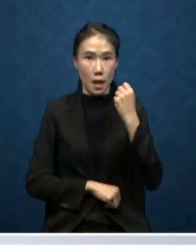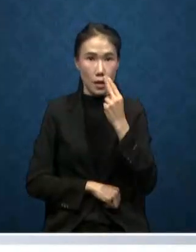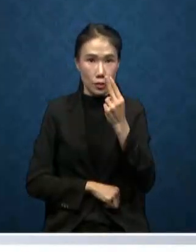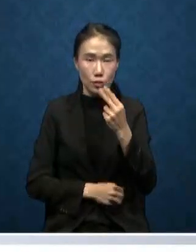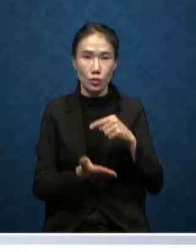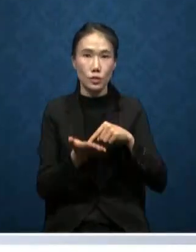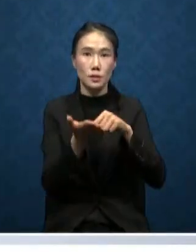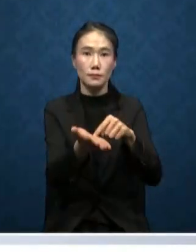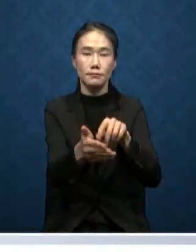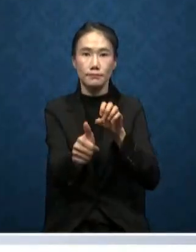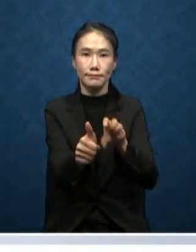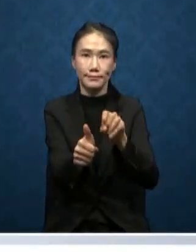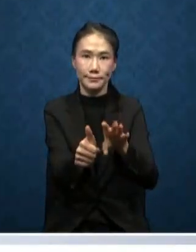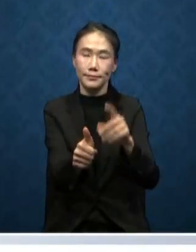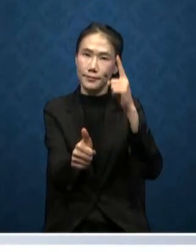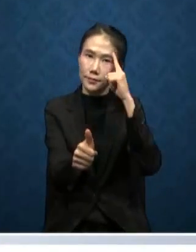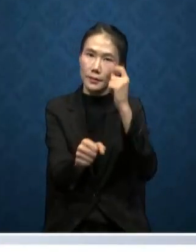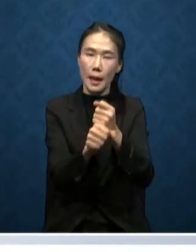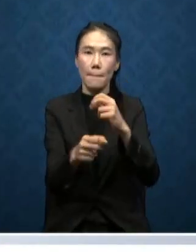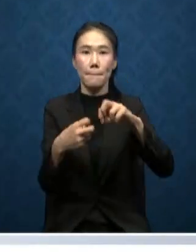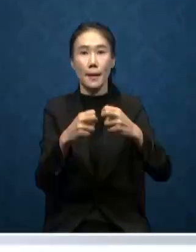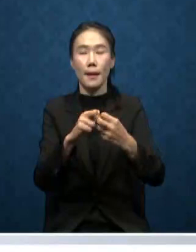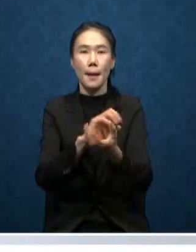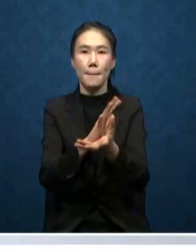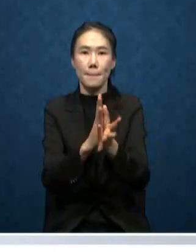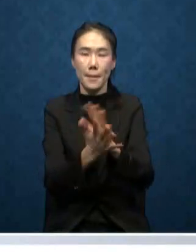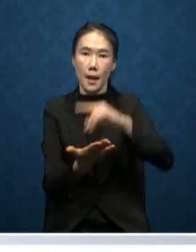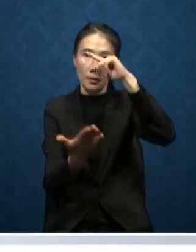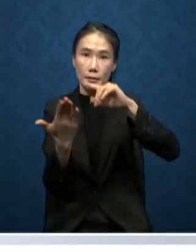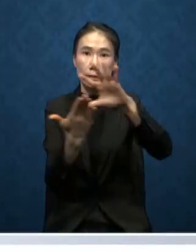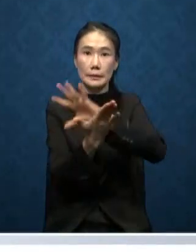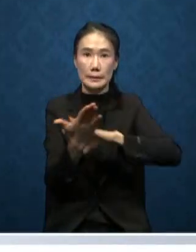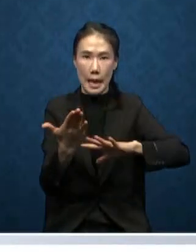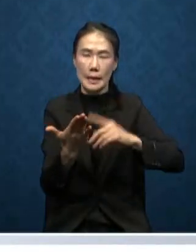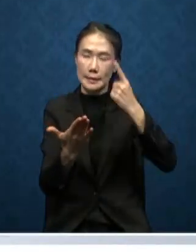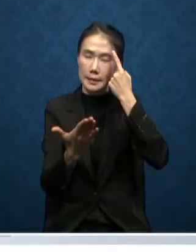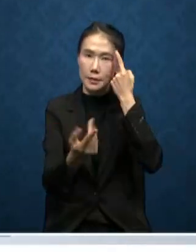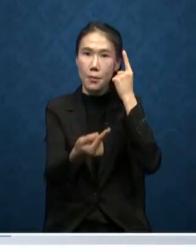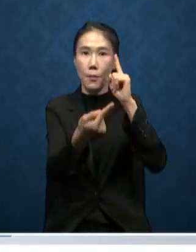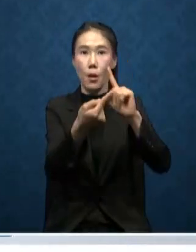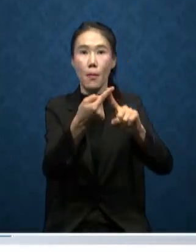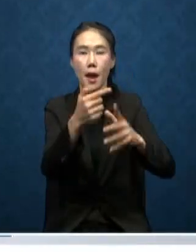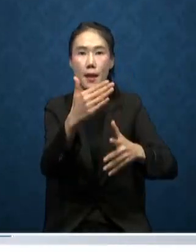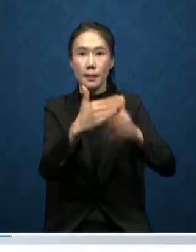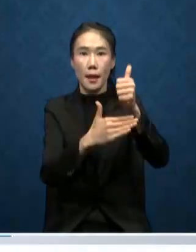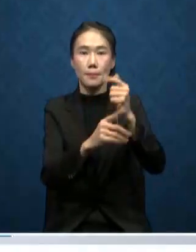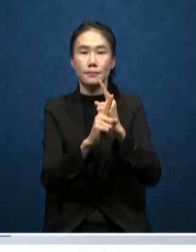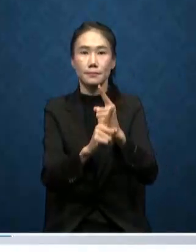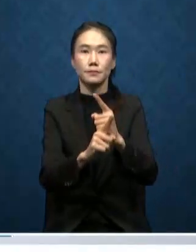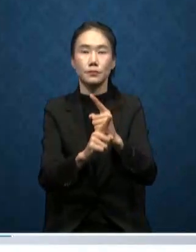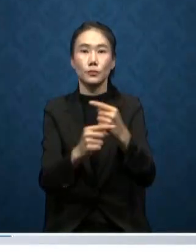เสนอแนะและเร่งรัดการปฏิรูปประเทศให้บรรลุเป้าหมายตามหมวด